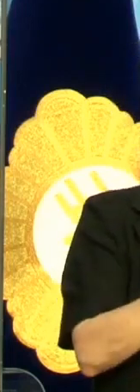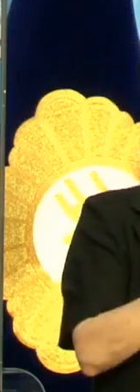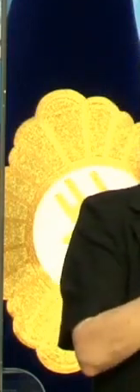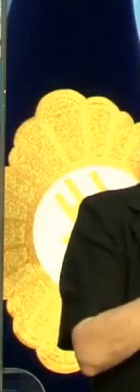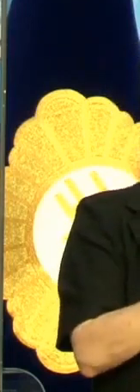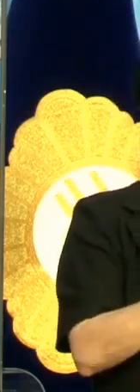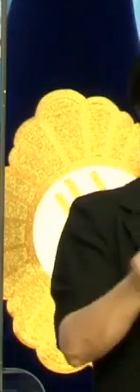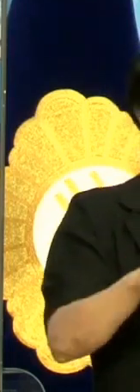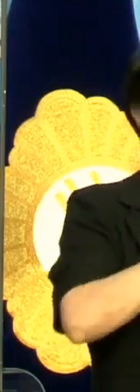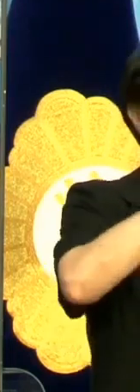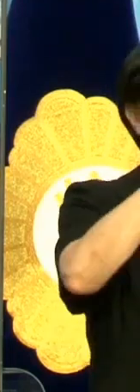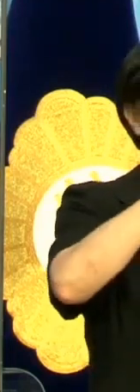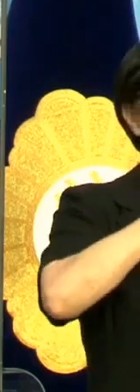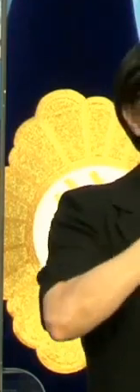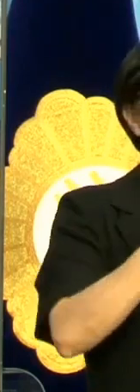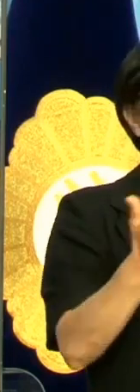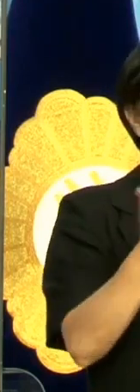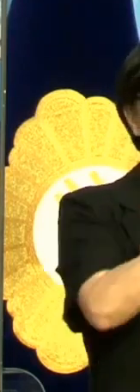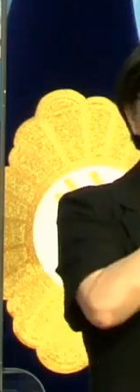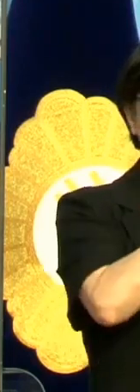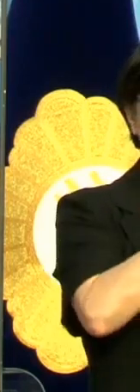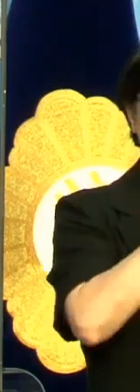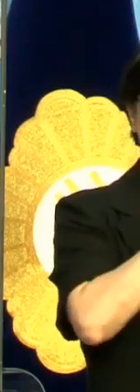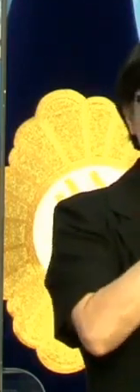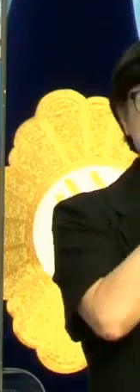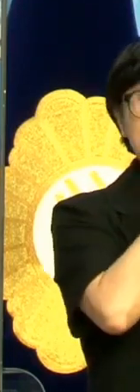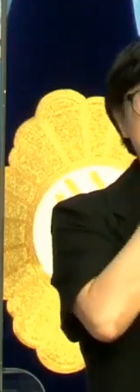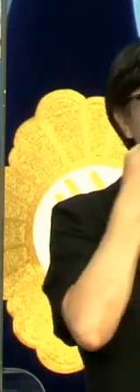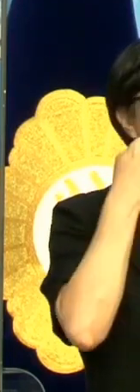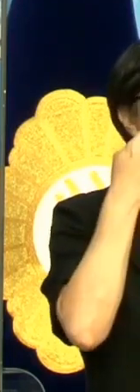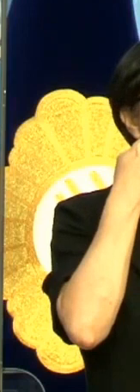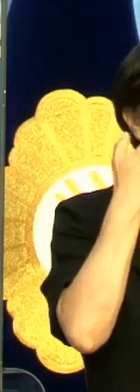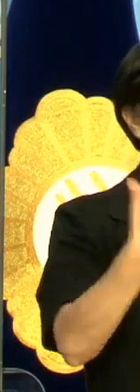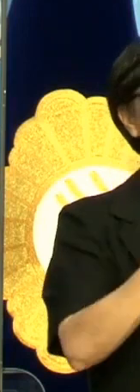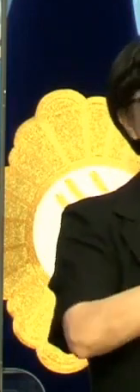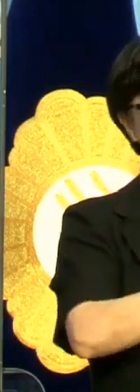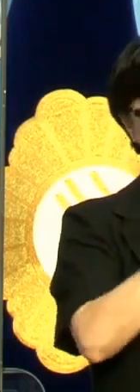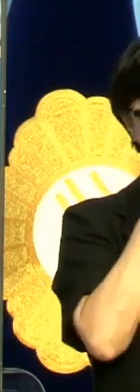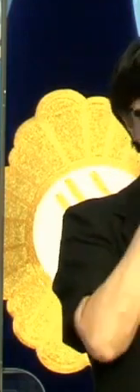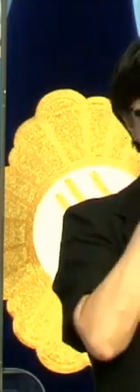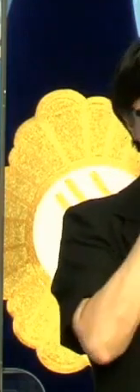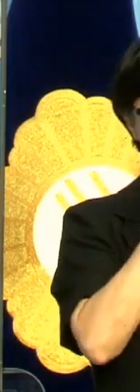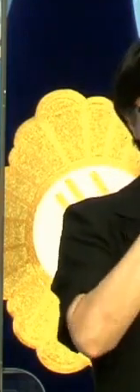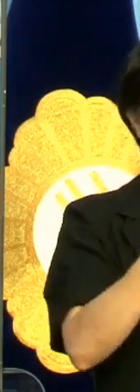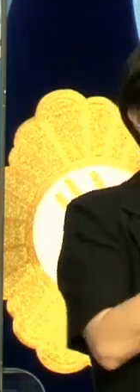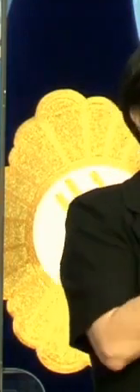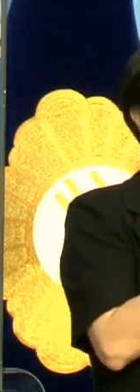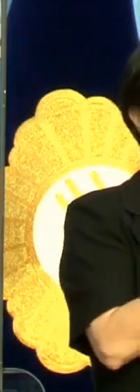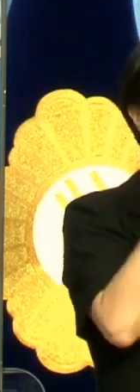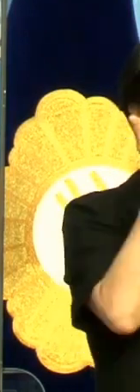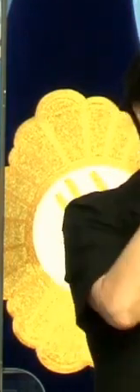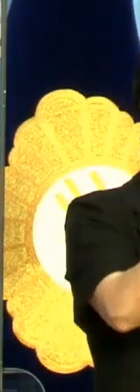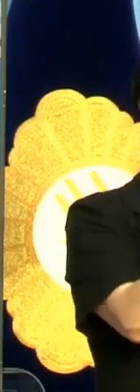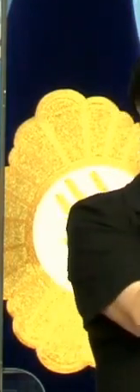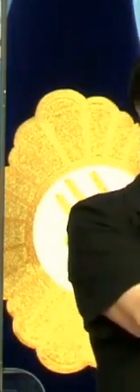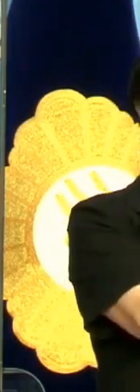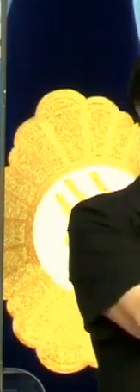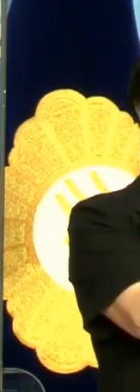통합 행정업무 시스템에도 관련하여 근거가 남아 있으며 해당 서류를 이메일로 보낸